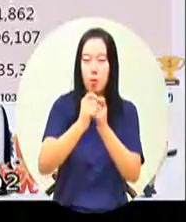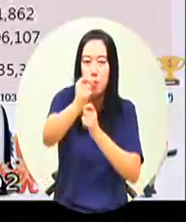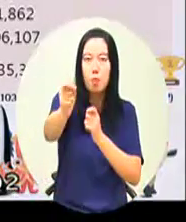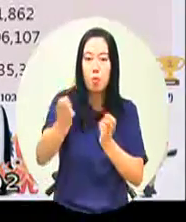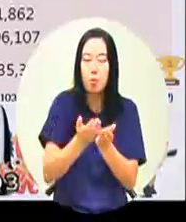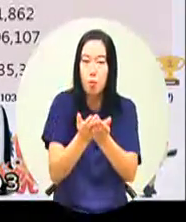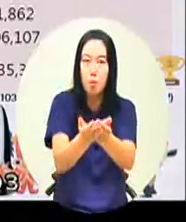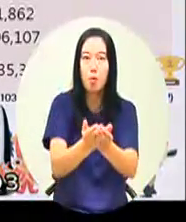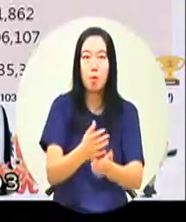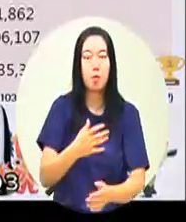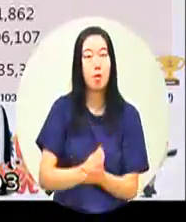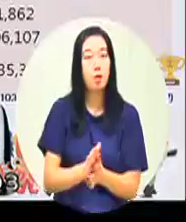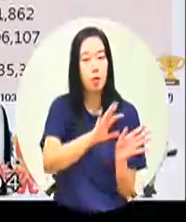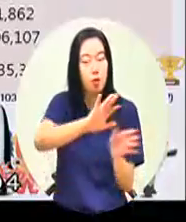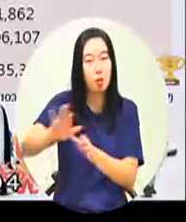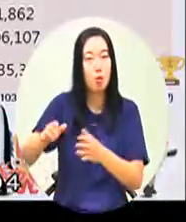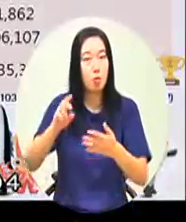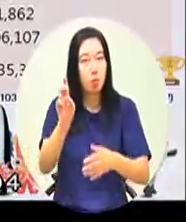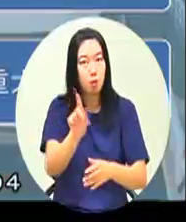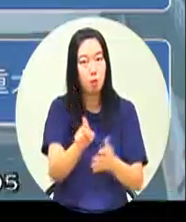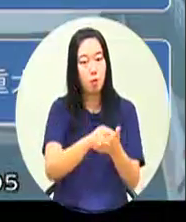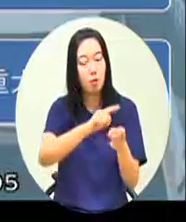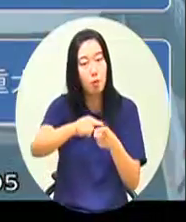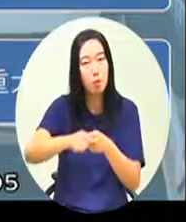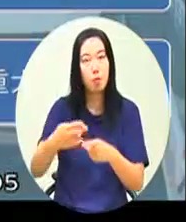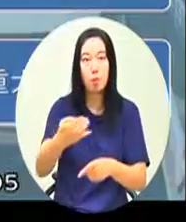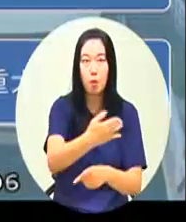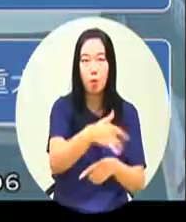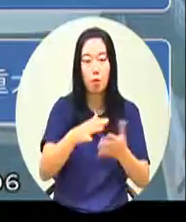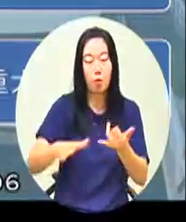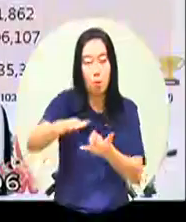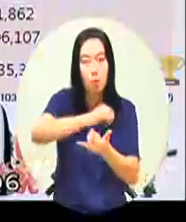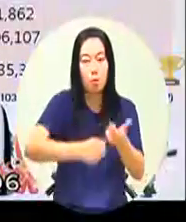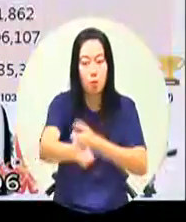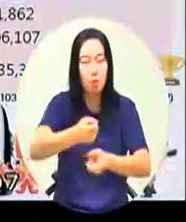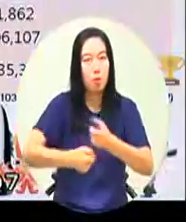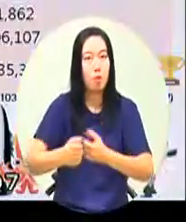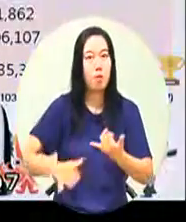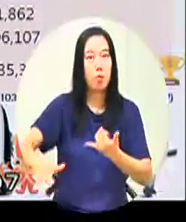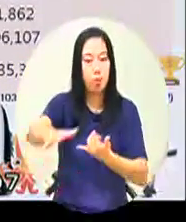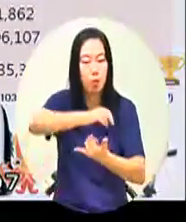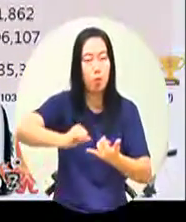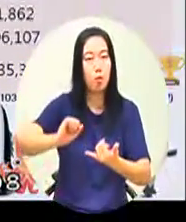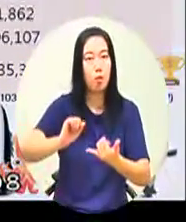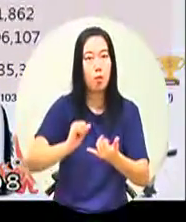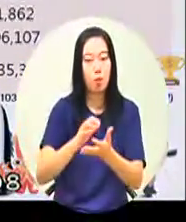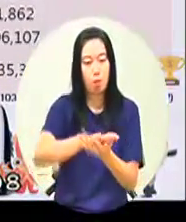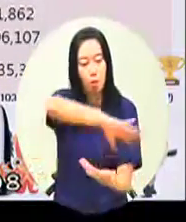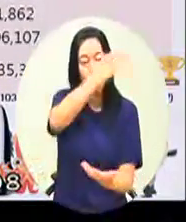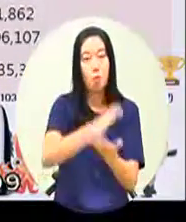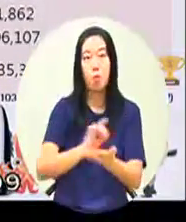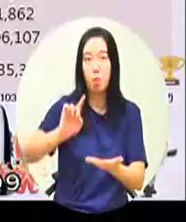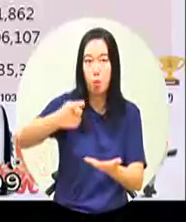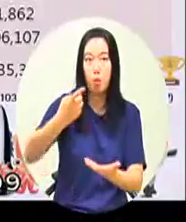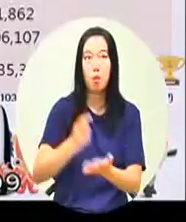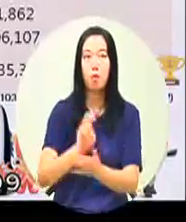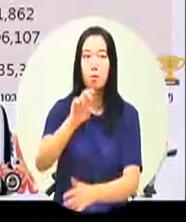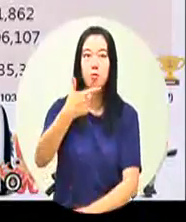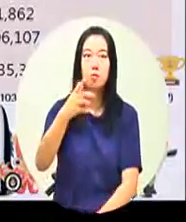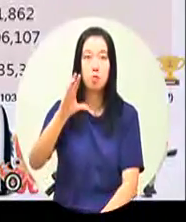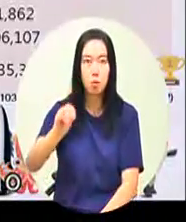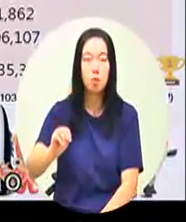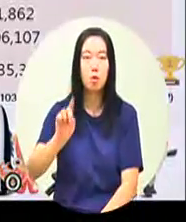秋刀鱼、鱿鱼为主，鱼获量占全国第一位。总计本市的渔业产量76.2万公吨，产